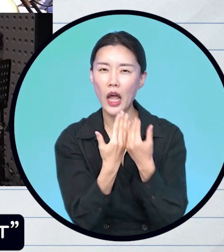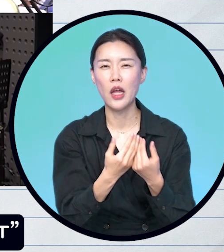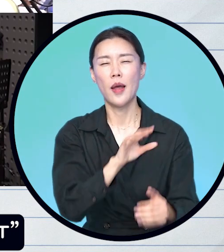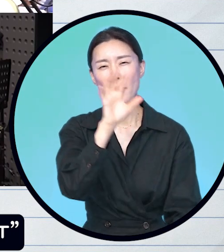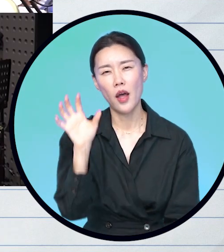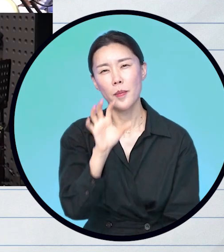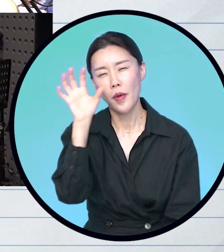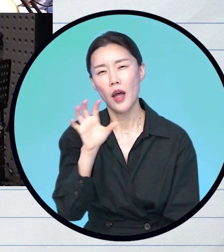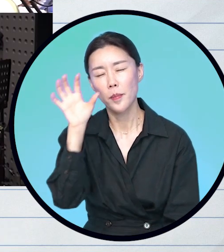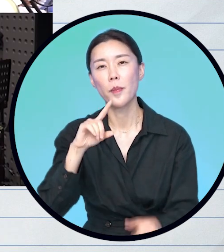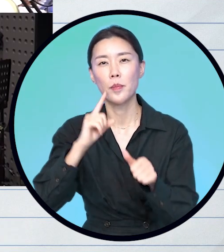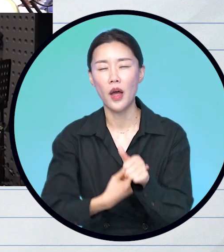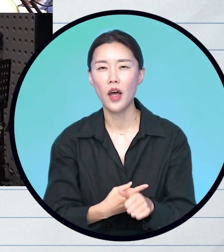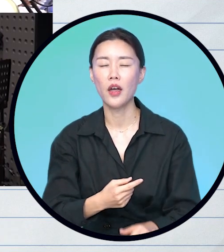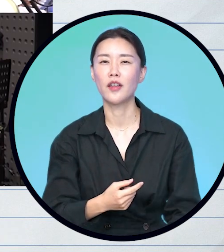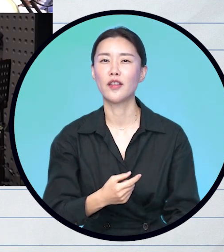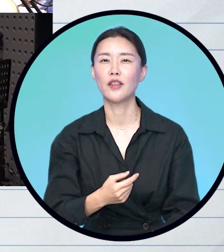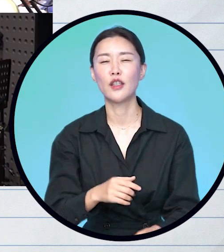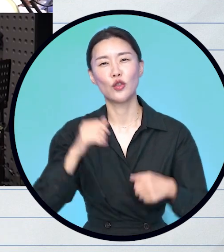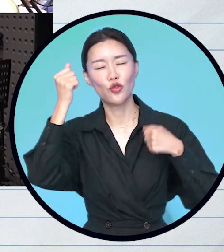예. 엄청 많이 보셨나봐요.